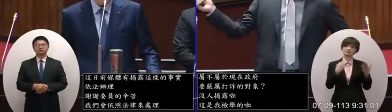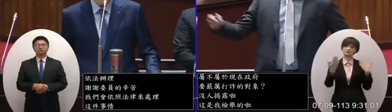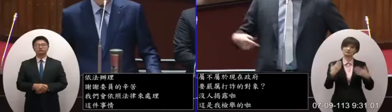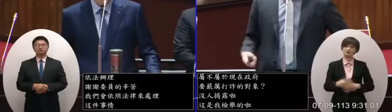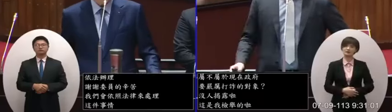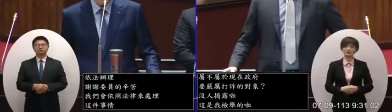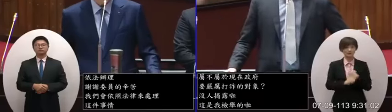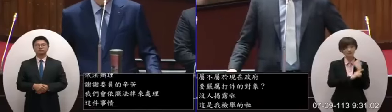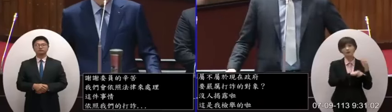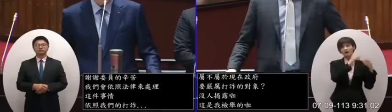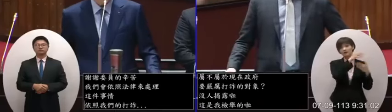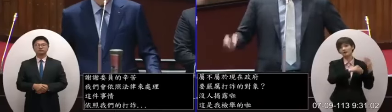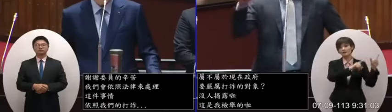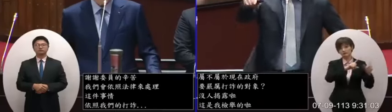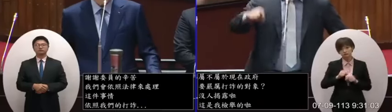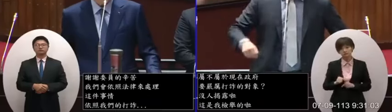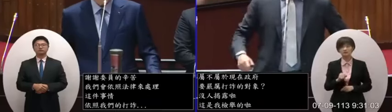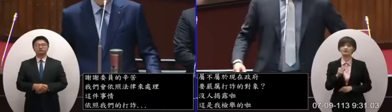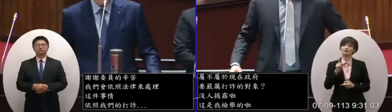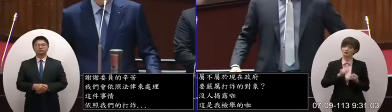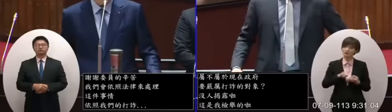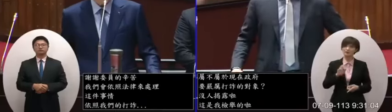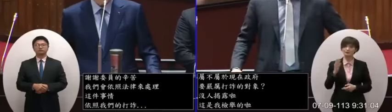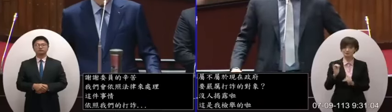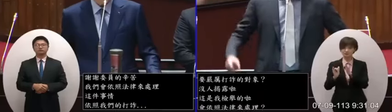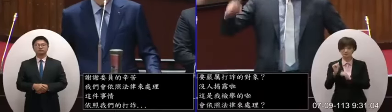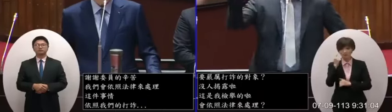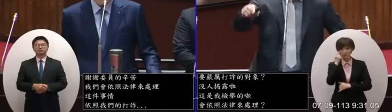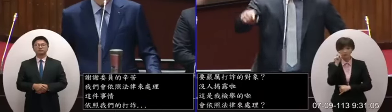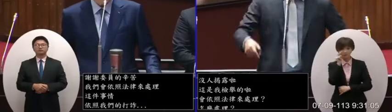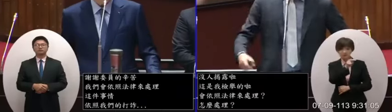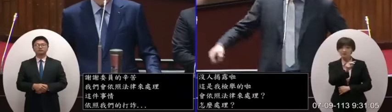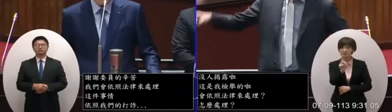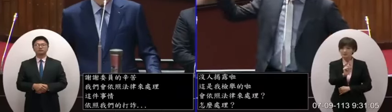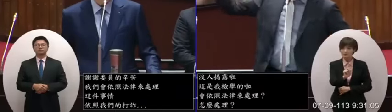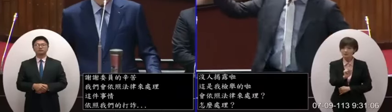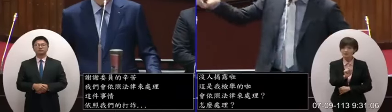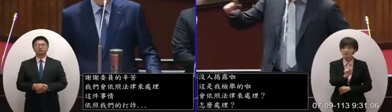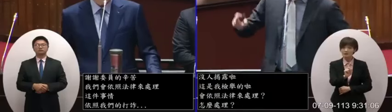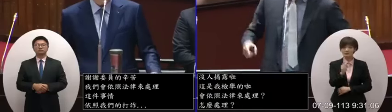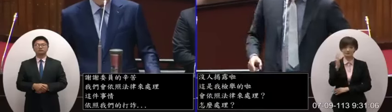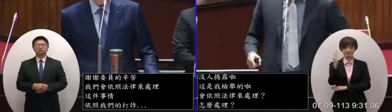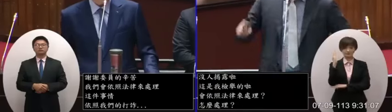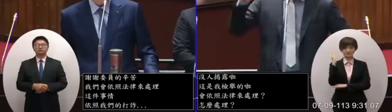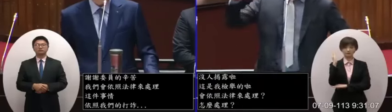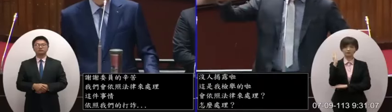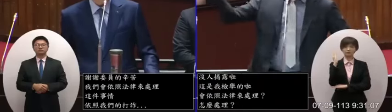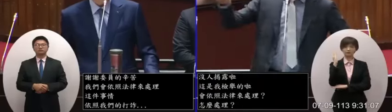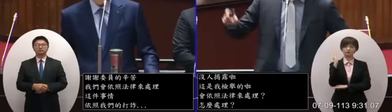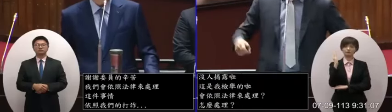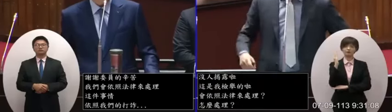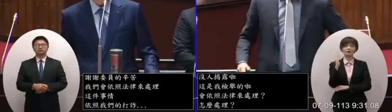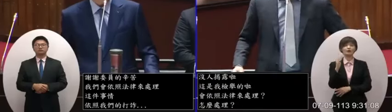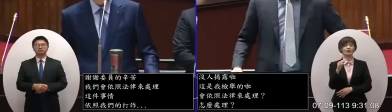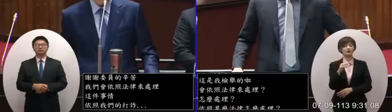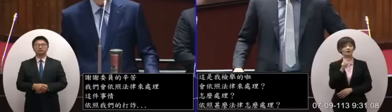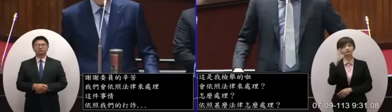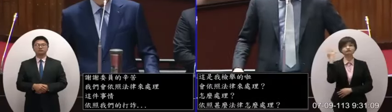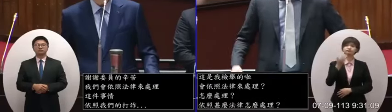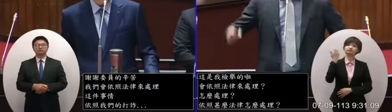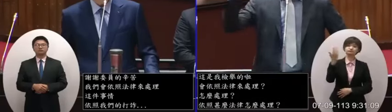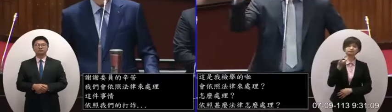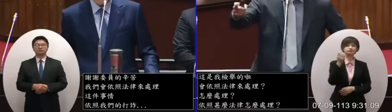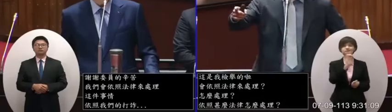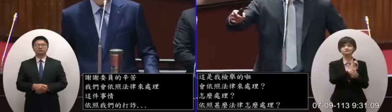照法律处理，我当然赞成嘛。但人民要看到的是什么？人民要看到政府不是口打诈，不是口号，是行